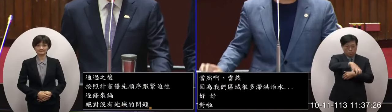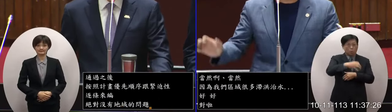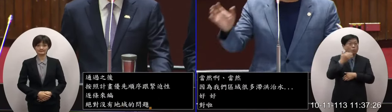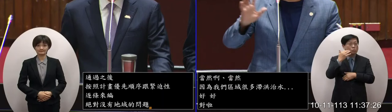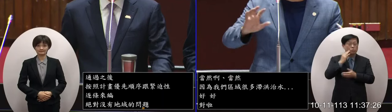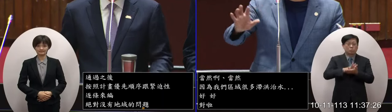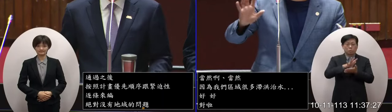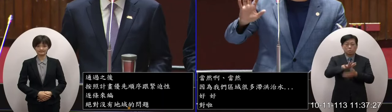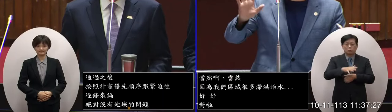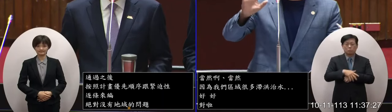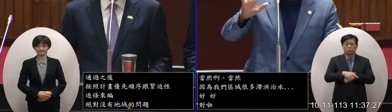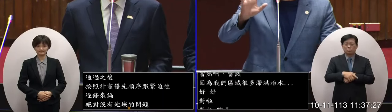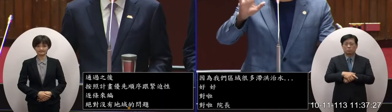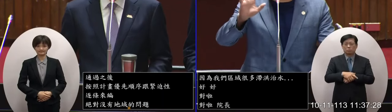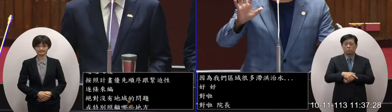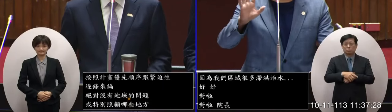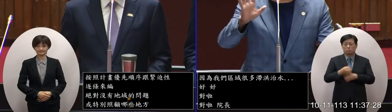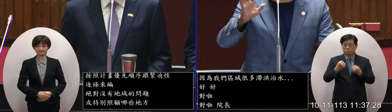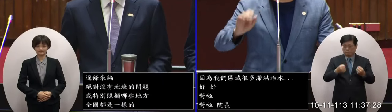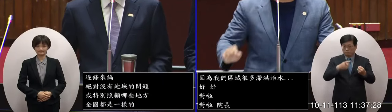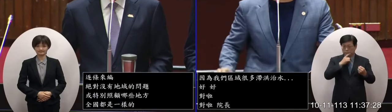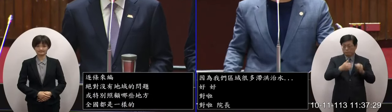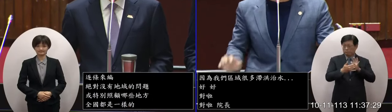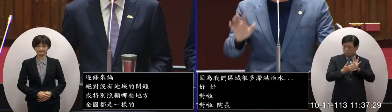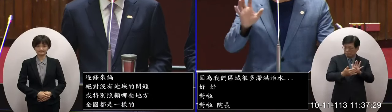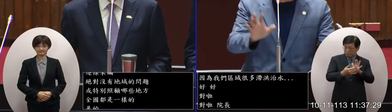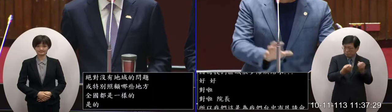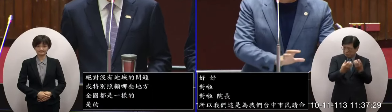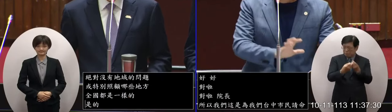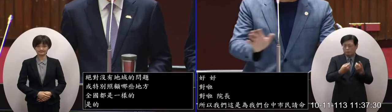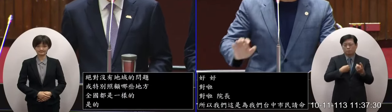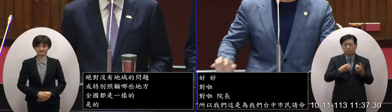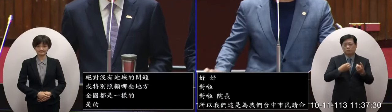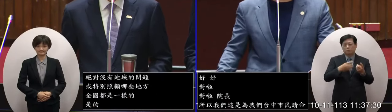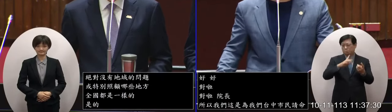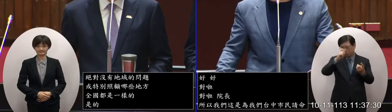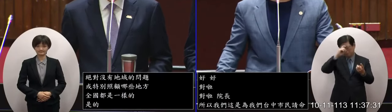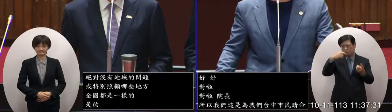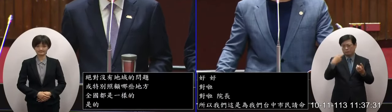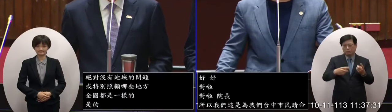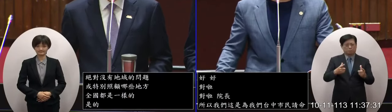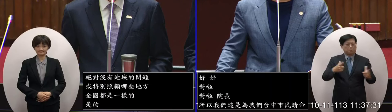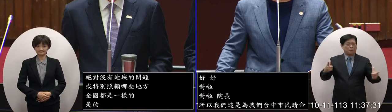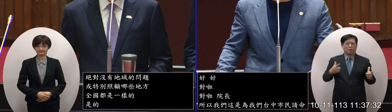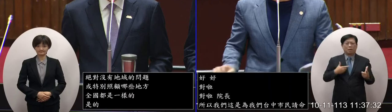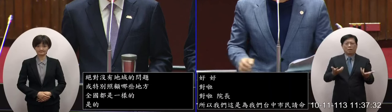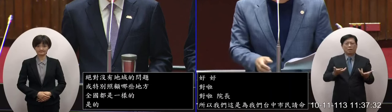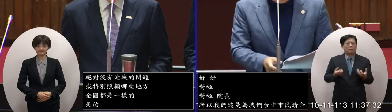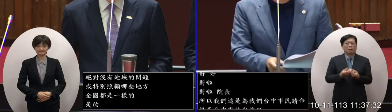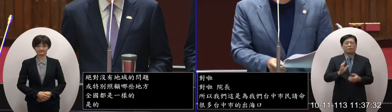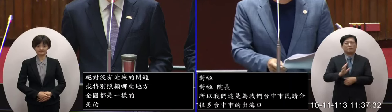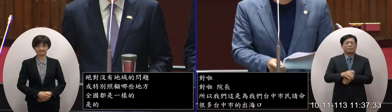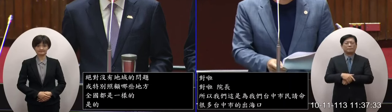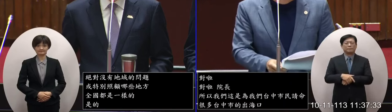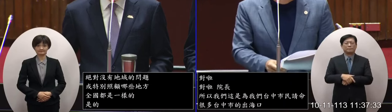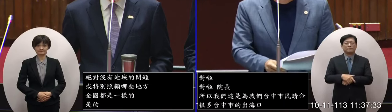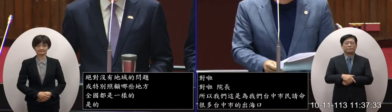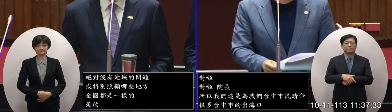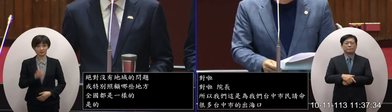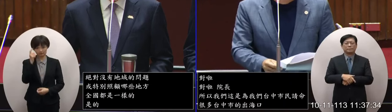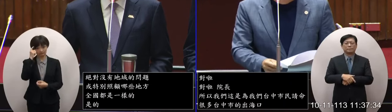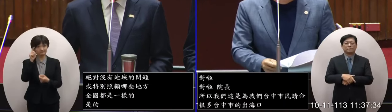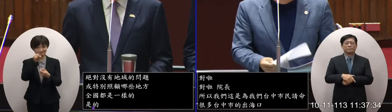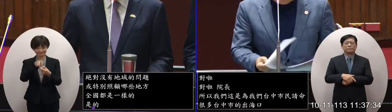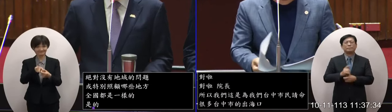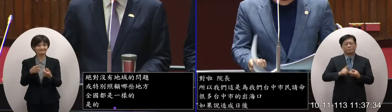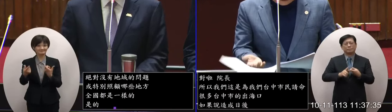造成日后我们是位于这个防范于未然，不希望它发生一个重大的危害。好，院长， 那我们目的是一